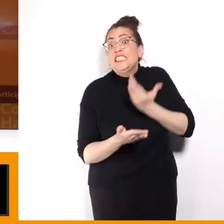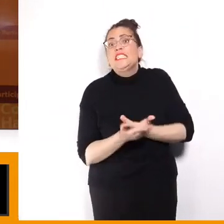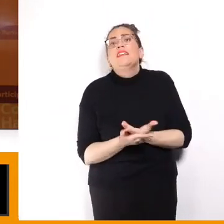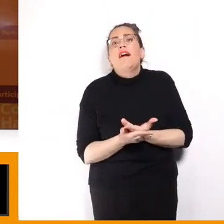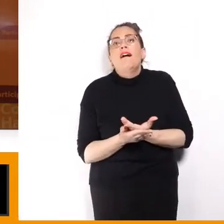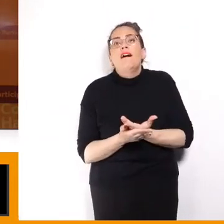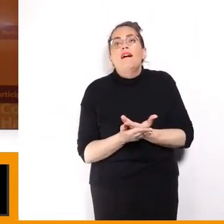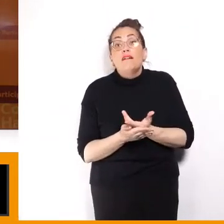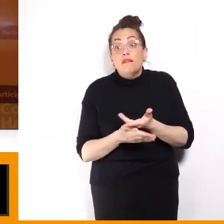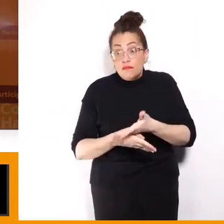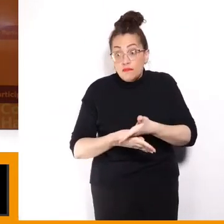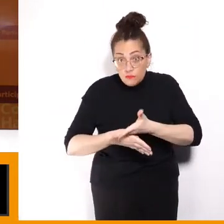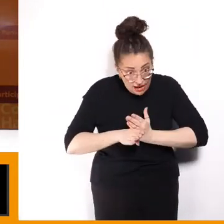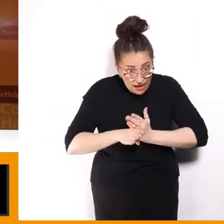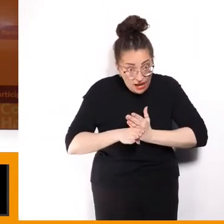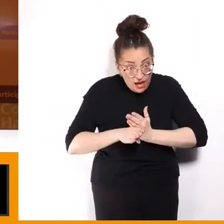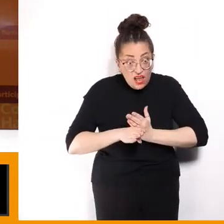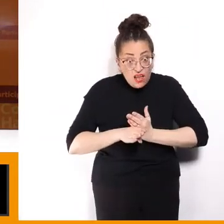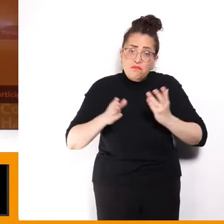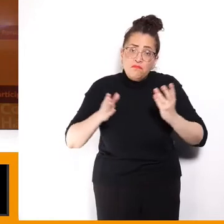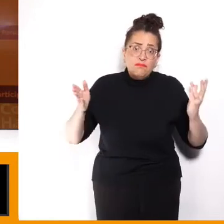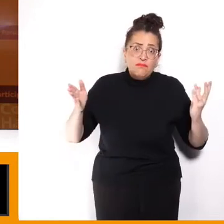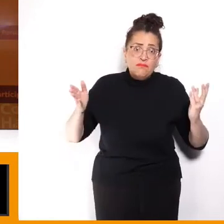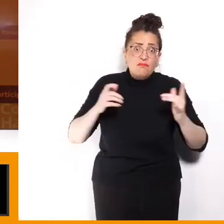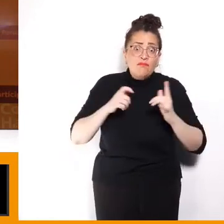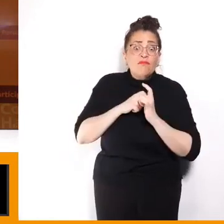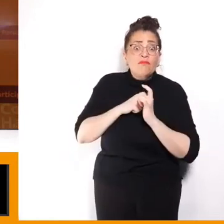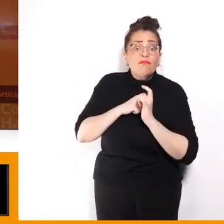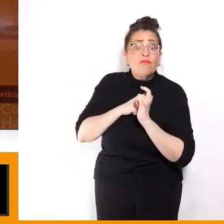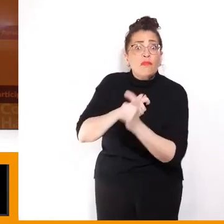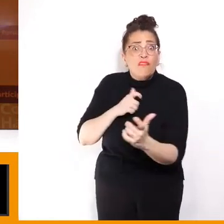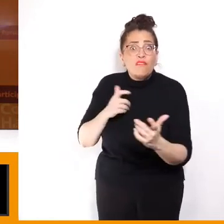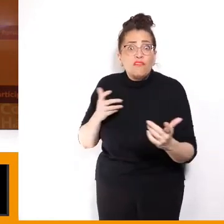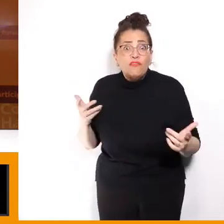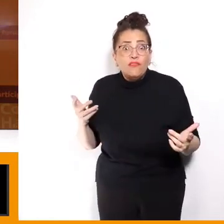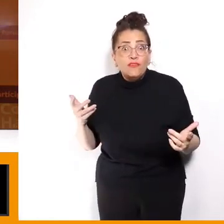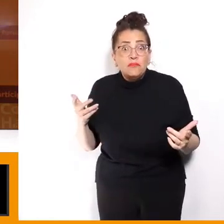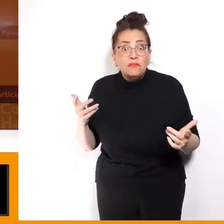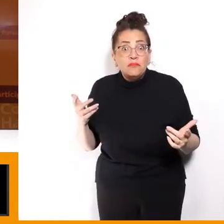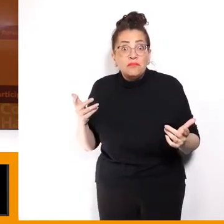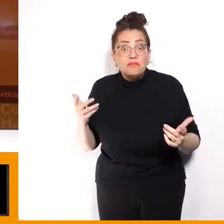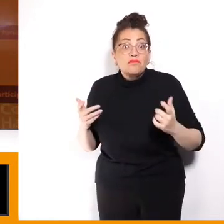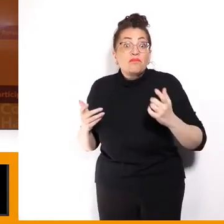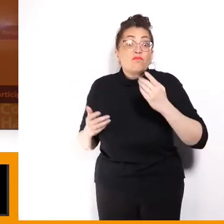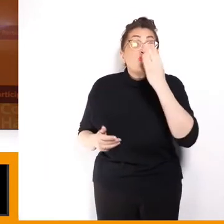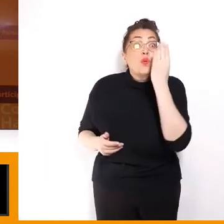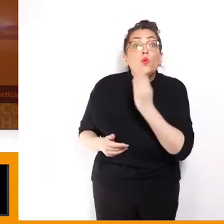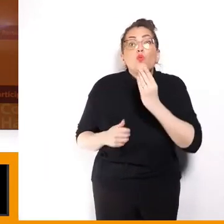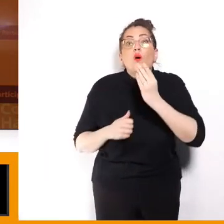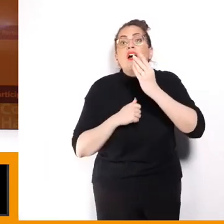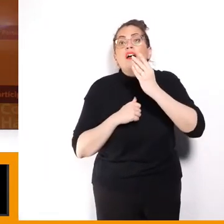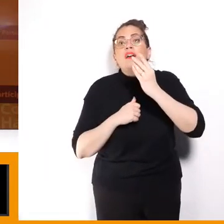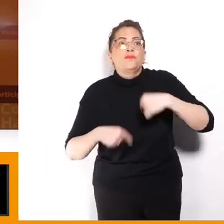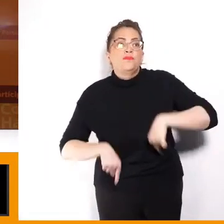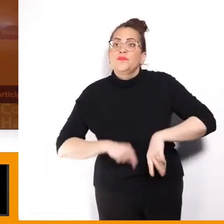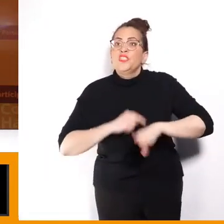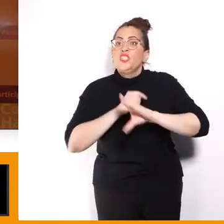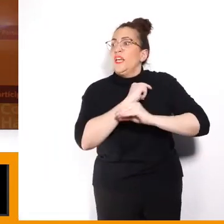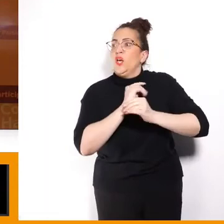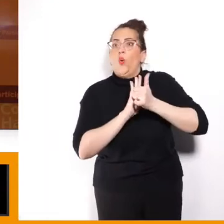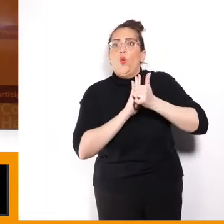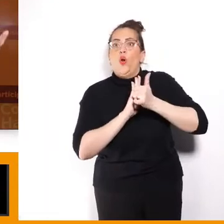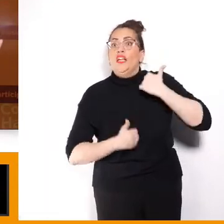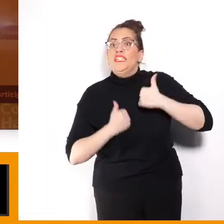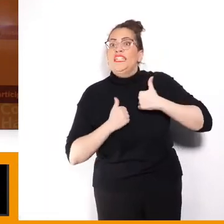cet état d'esprit, eh bien on verra finalement que peut-être même qu'il y aura plus nécessairement besoin d'un secrétariat au handicap parce que ça fera partie des